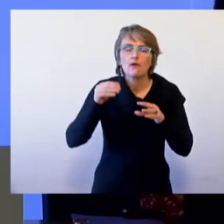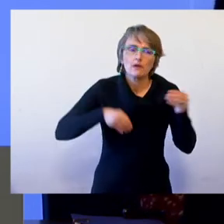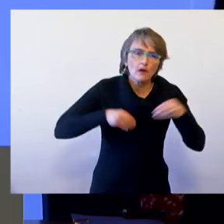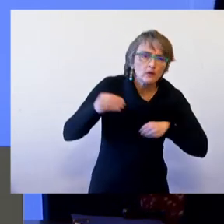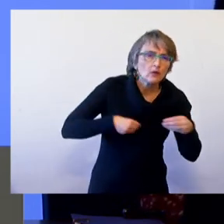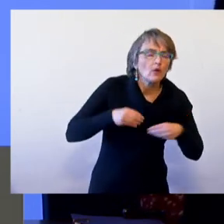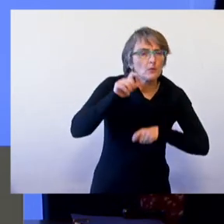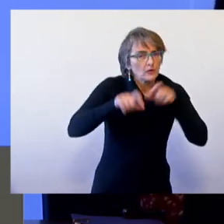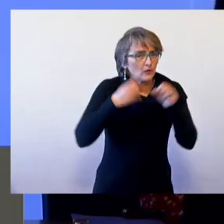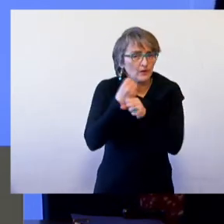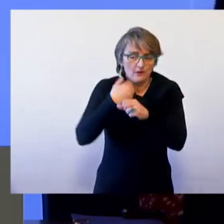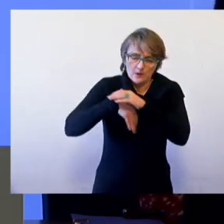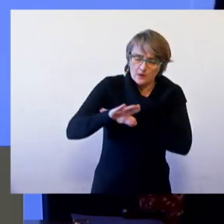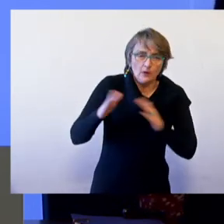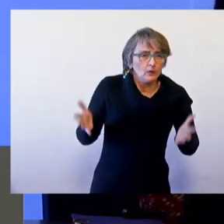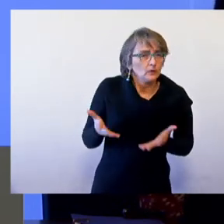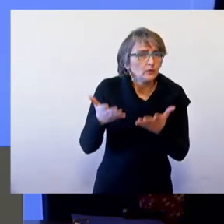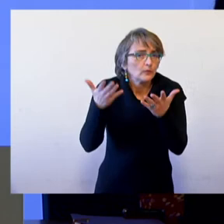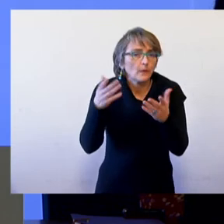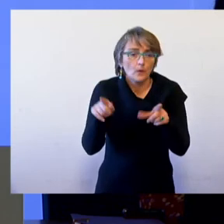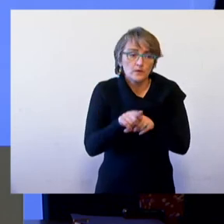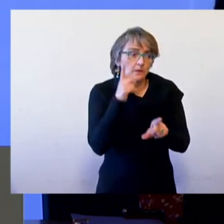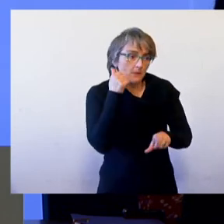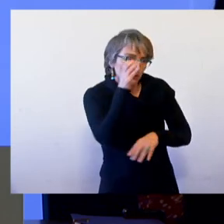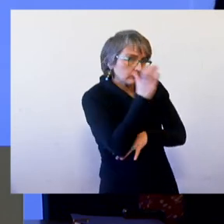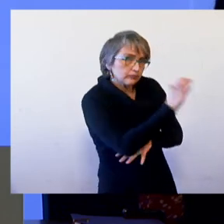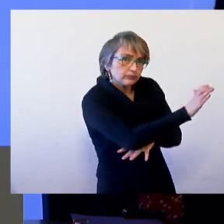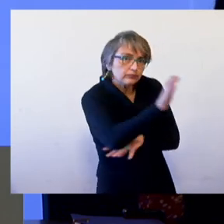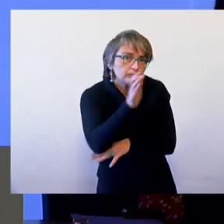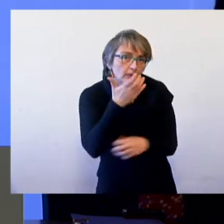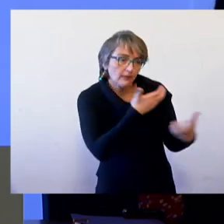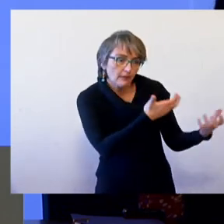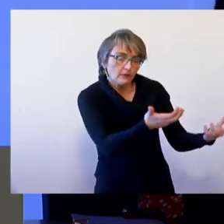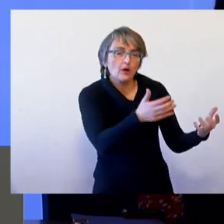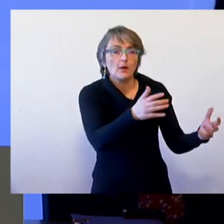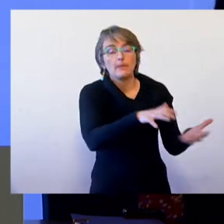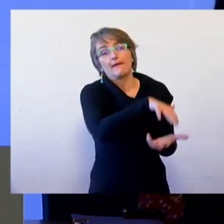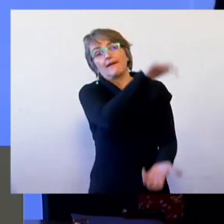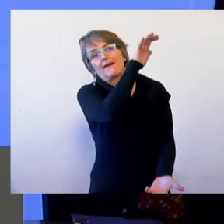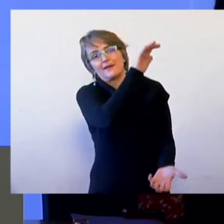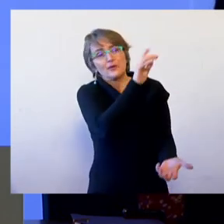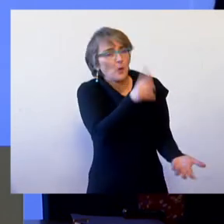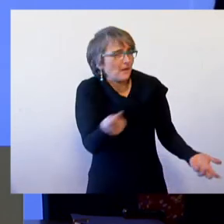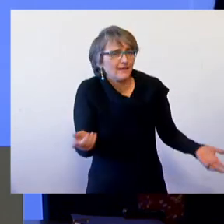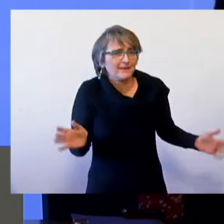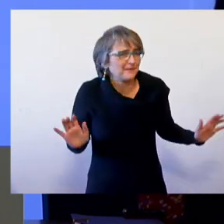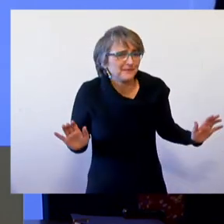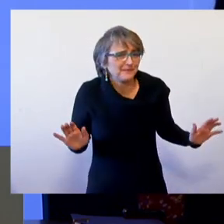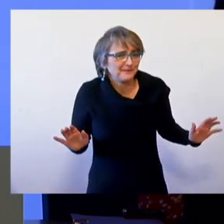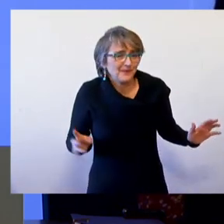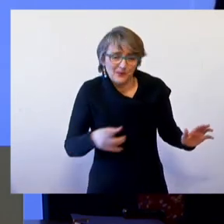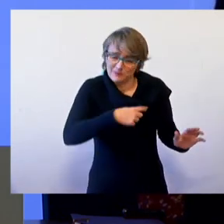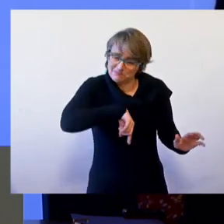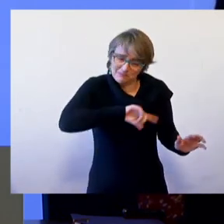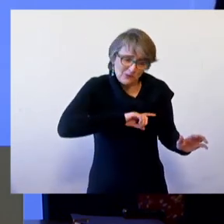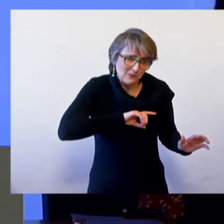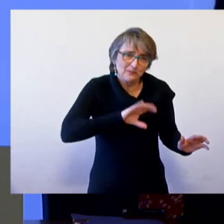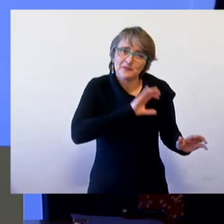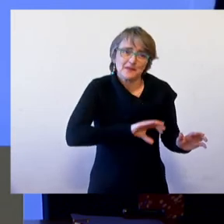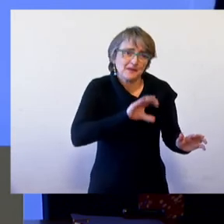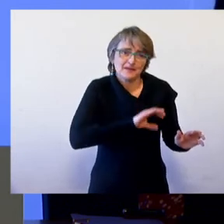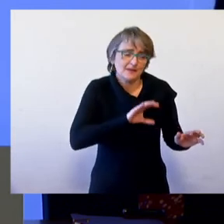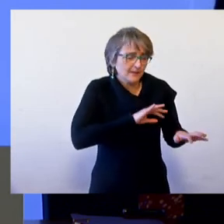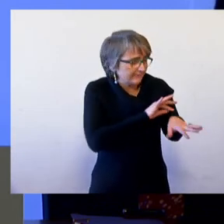être attentif aux attentes des parents. Elles sont très, très, très nombreuses. C'est bien normal. Et on essaye